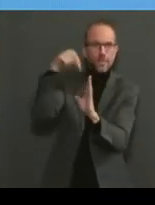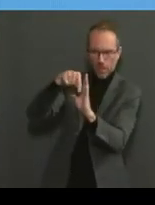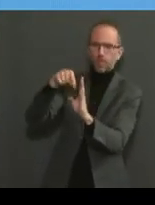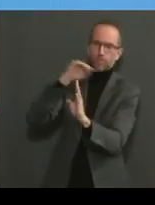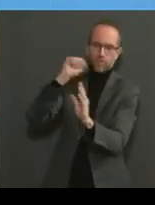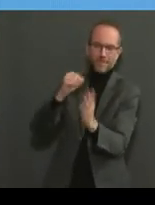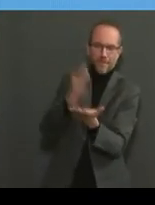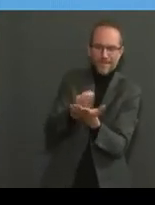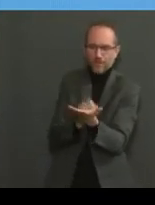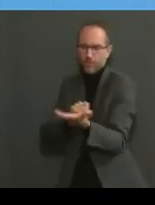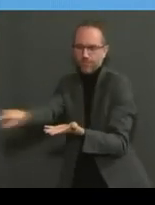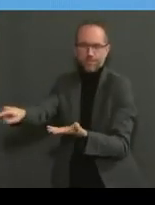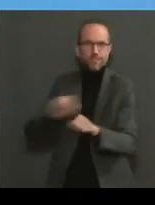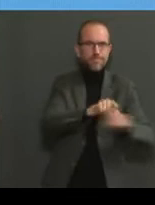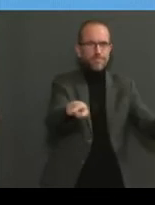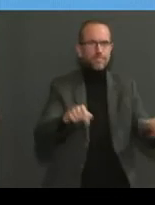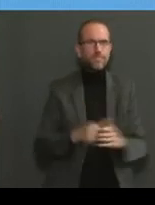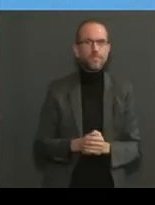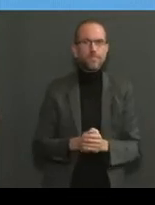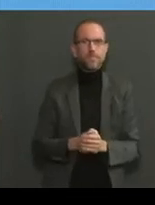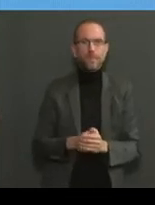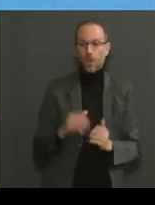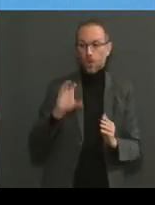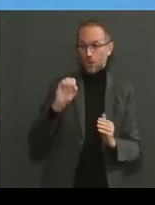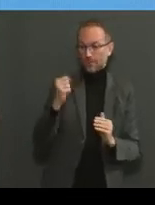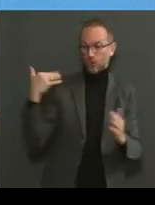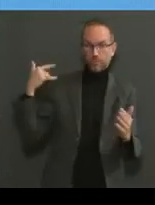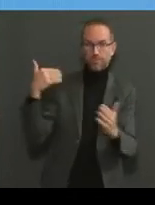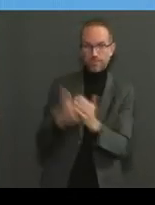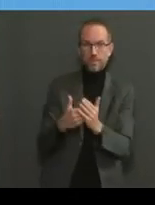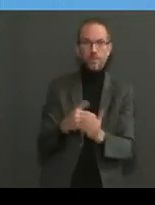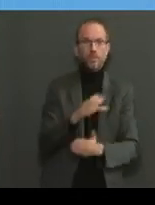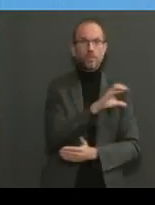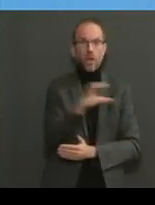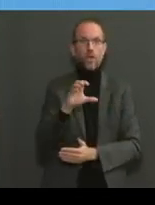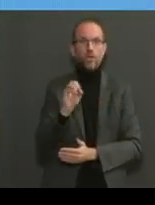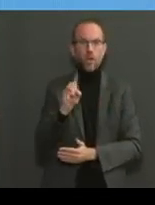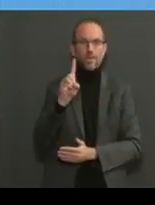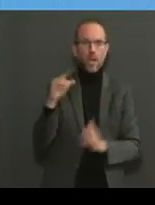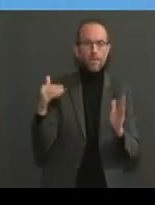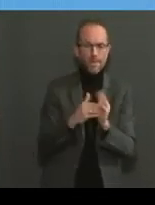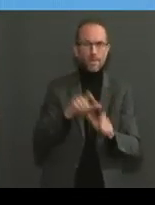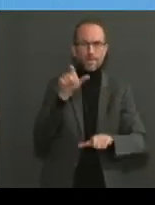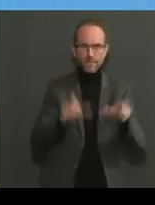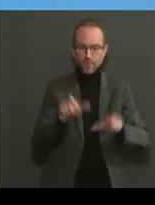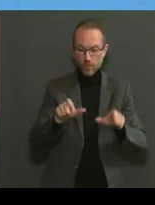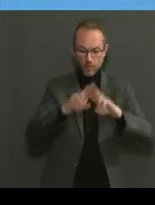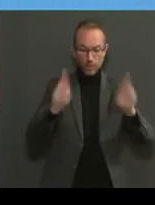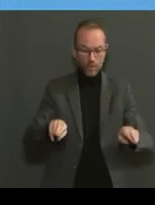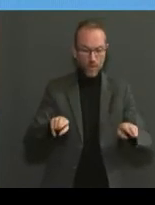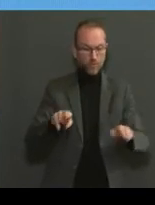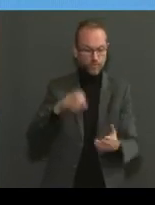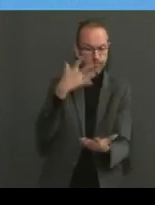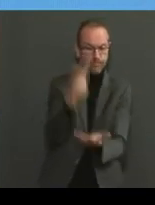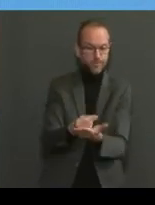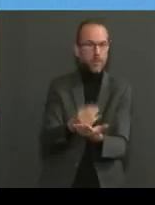septembre, 131 000 résultats ont été enregistrés dans l'application, dont 22 000